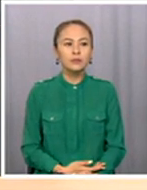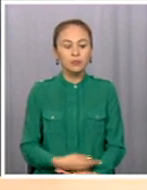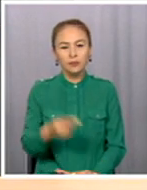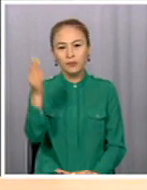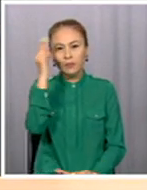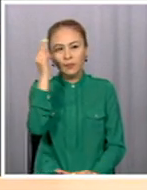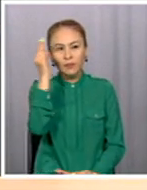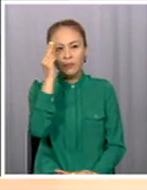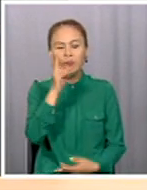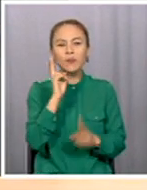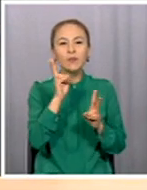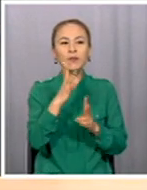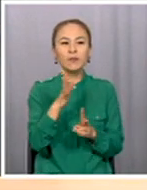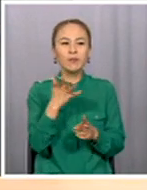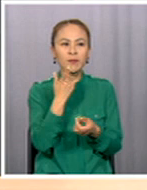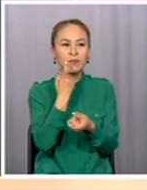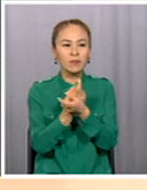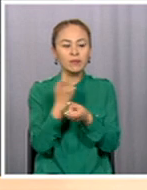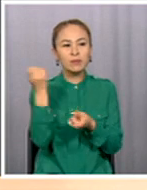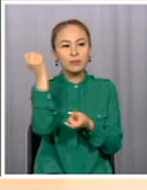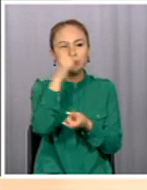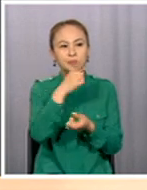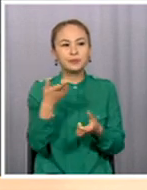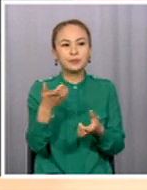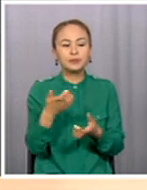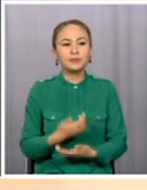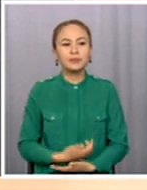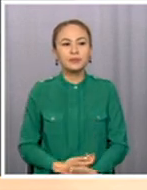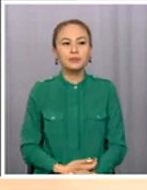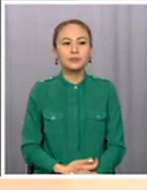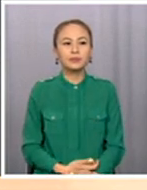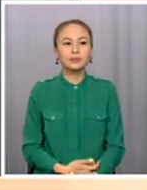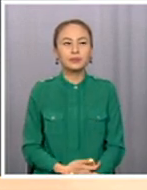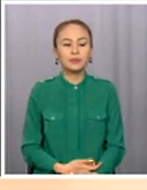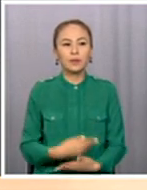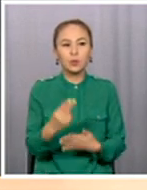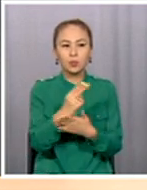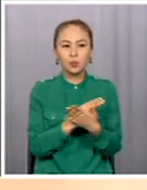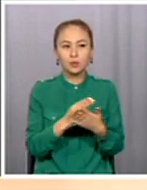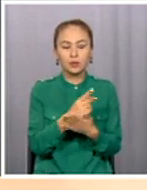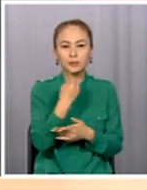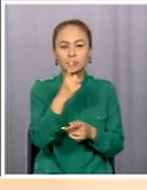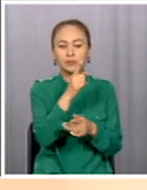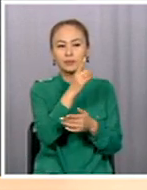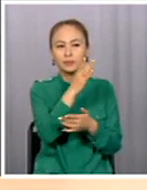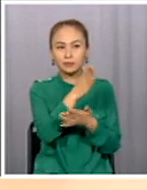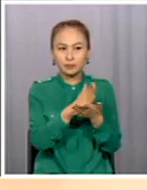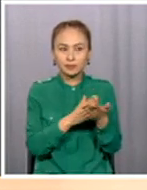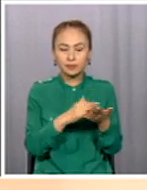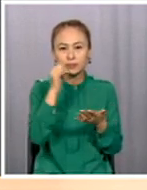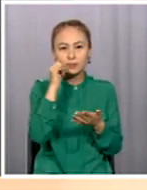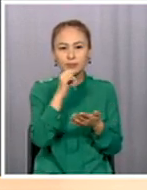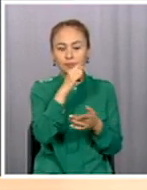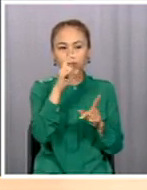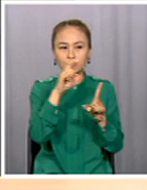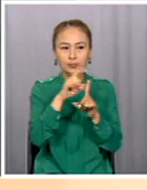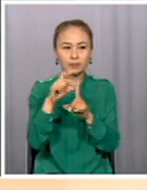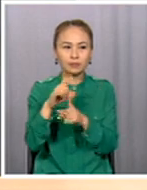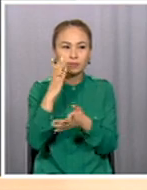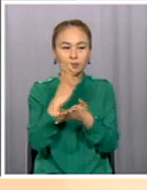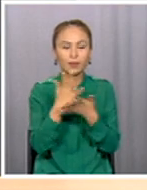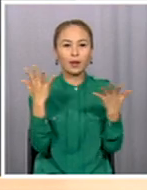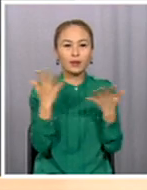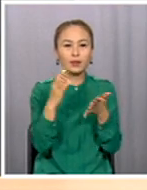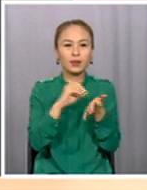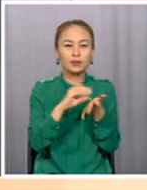Сабағымызды кім тапқыр ойынымен бастаймыз. Суретте бір бөліктері жасырынған әріптер бейнеленген. Қандай